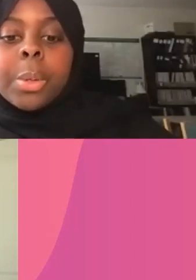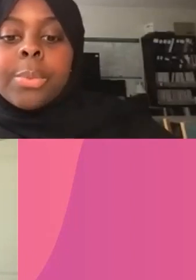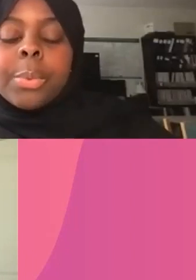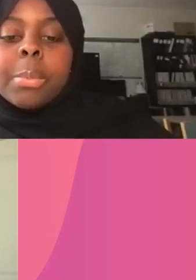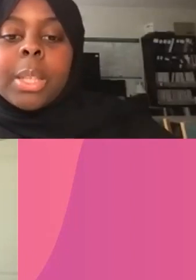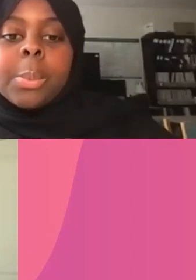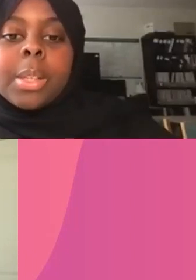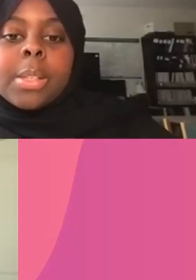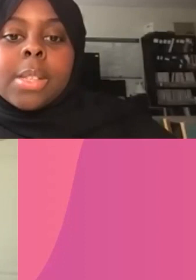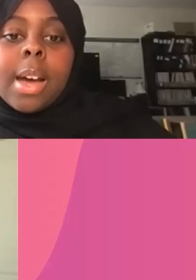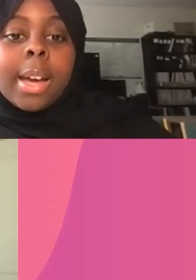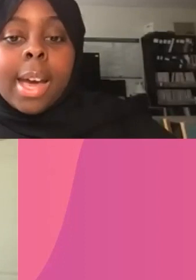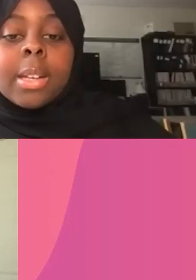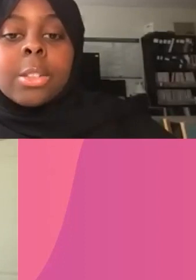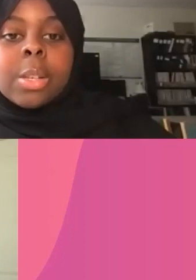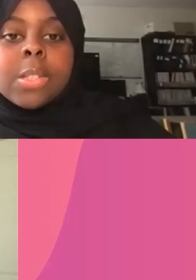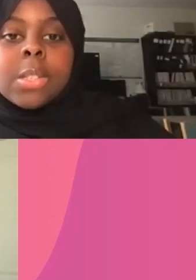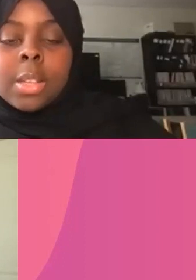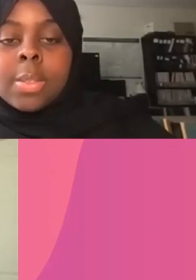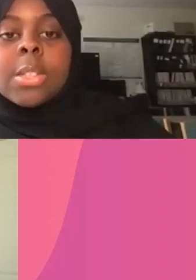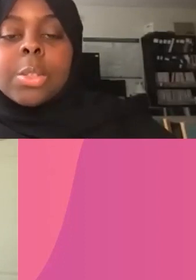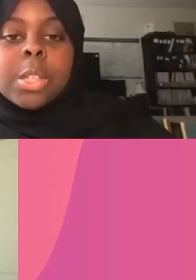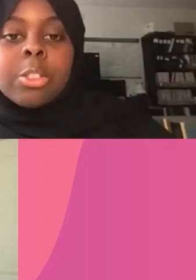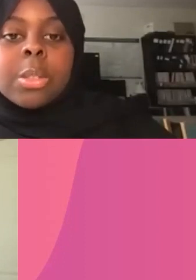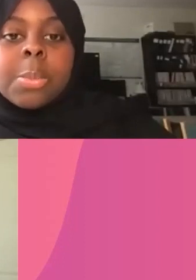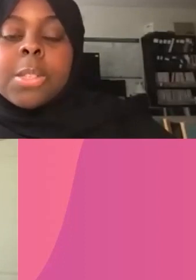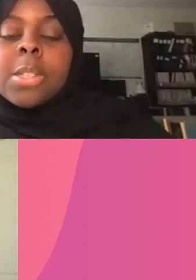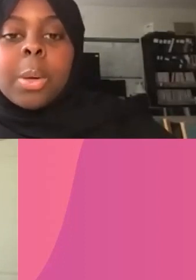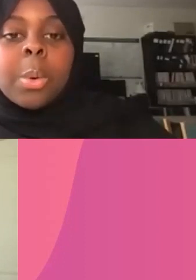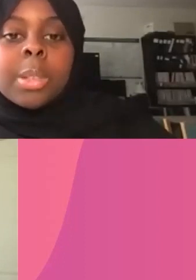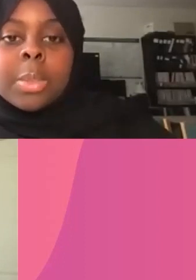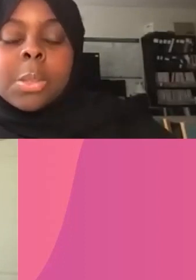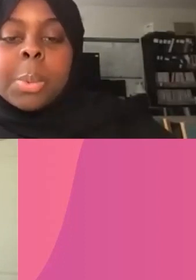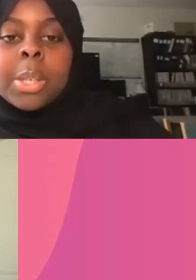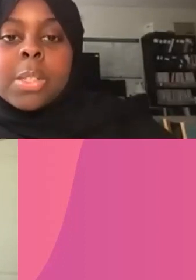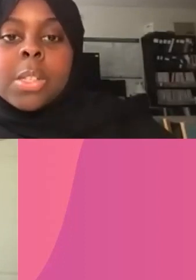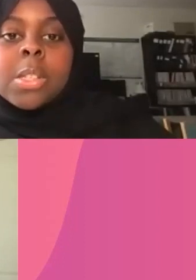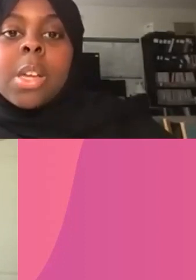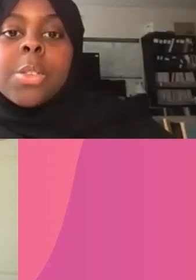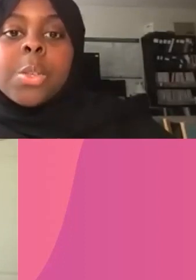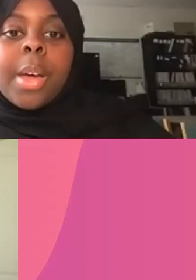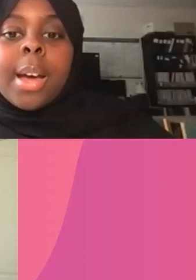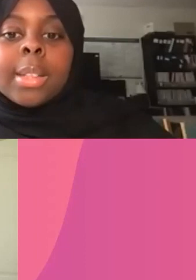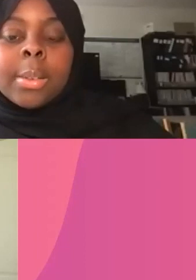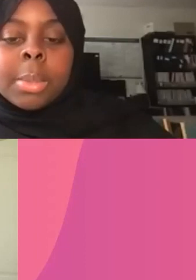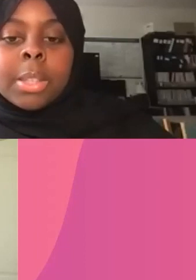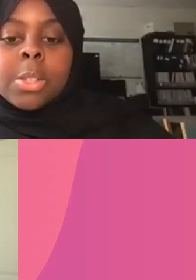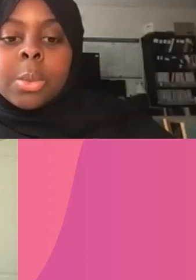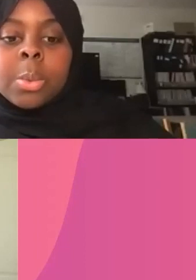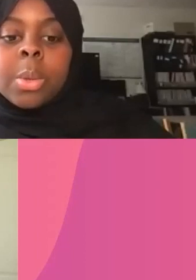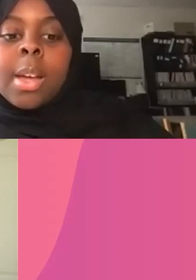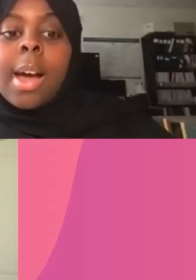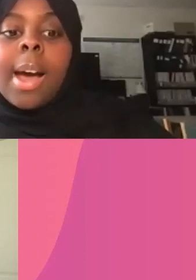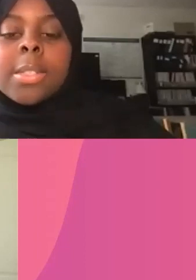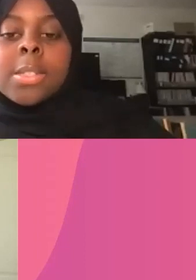de ma propre expérience. Voici ce qui a fonctionné pour moi. J'avais un intérêt pour ces intersections étant donné mon